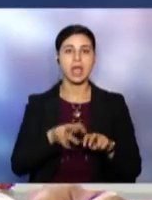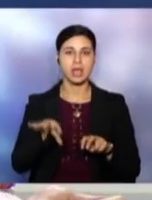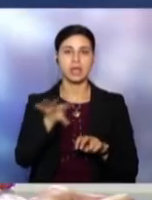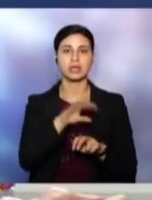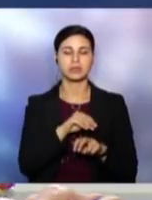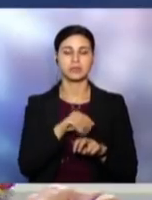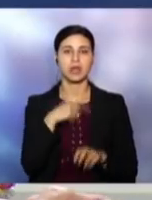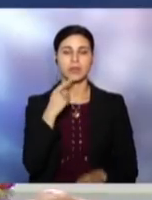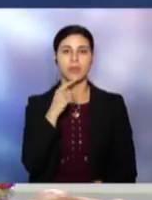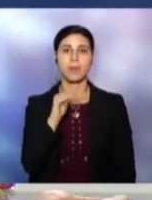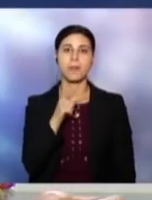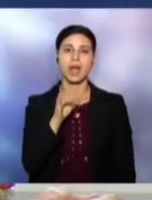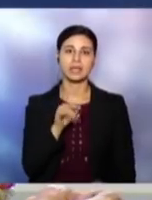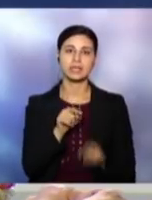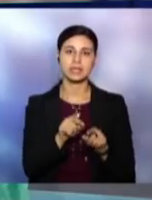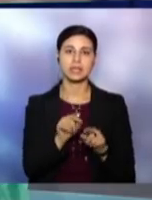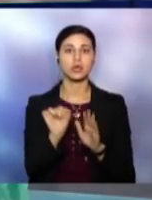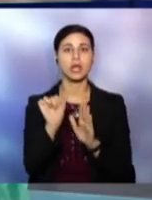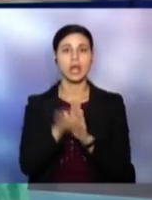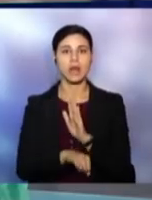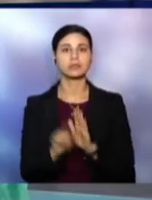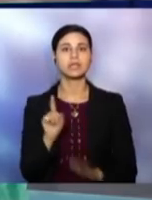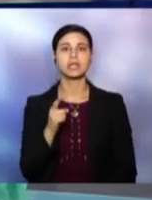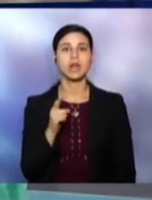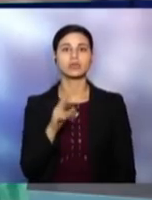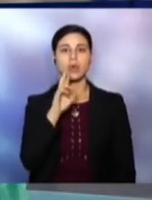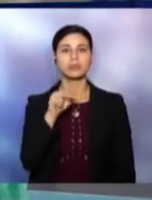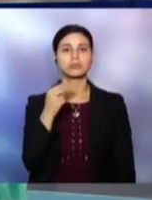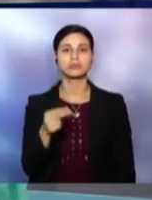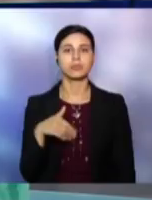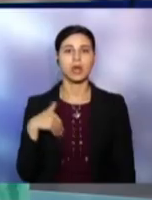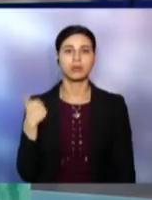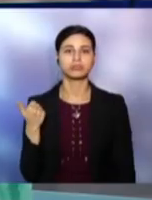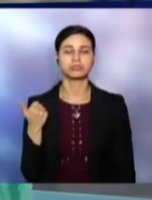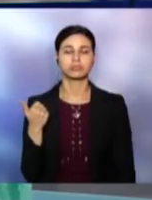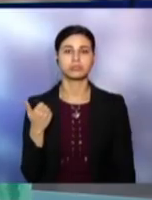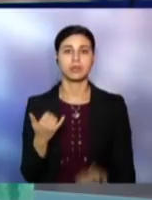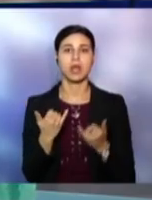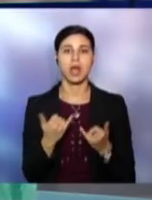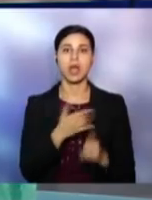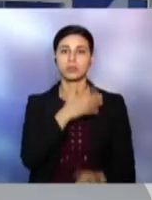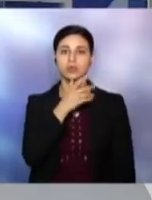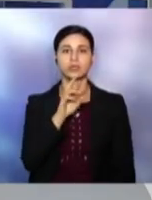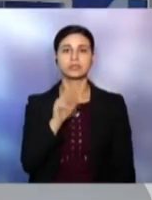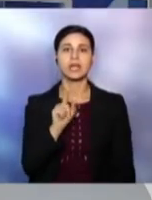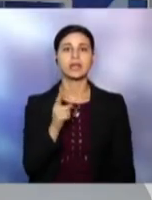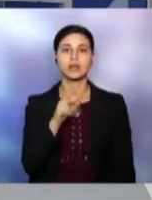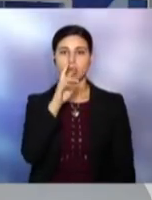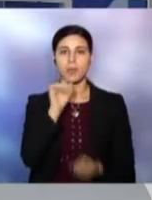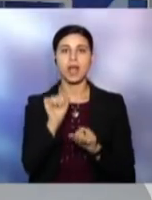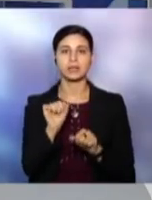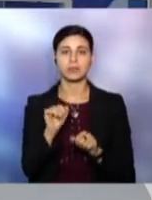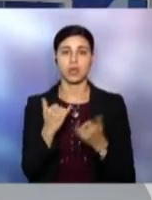ესე იგი ბაქტერიოფაგი თუ არ და ბაქტერიას კლავს, რატომ არ უნიშნავენ ბაქტერიოფაგს ამ შემთხვევაში და რატო ანტიბიოტიკს?